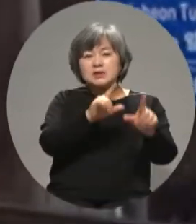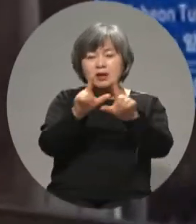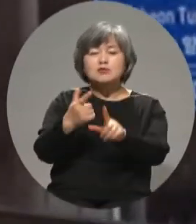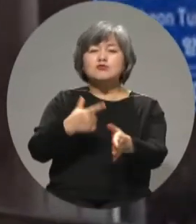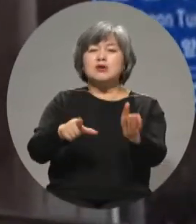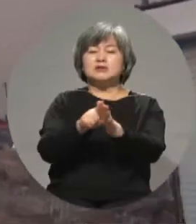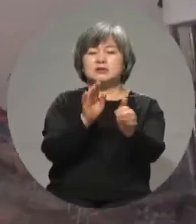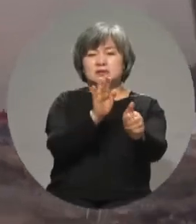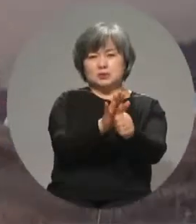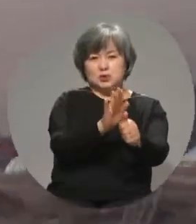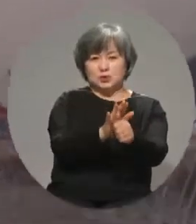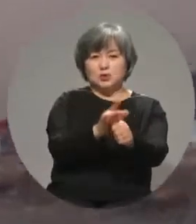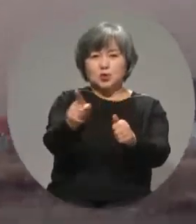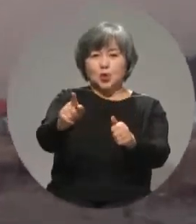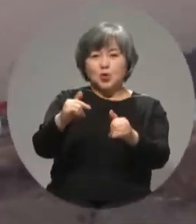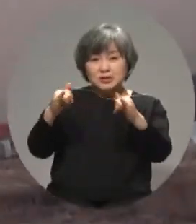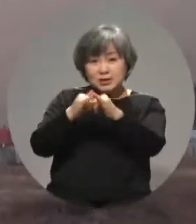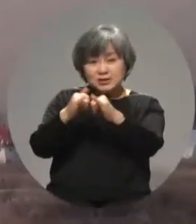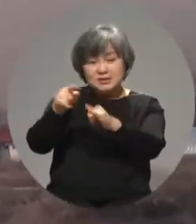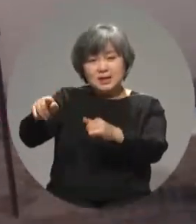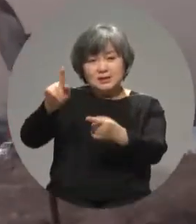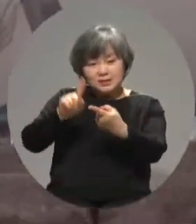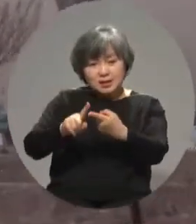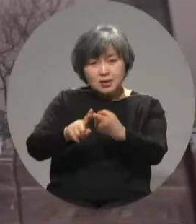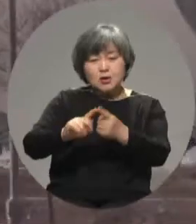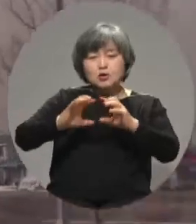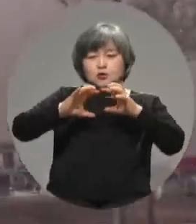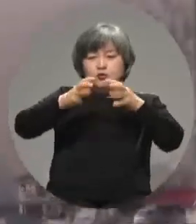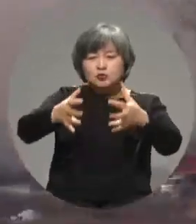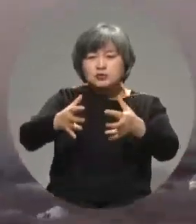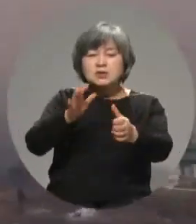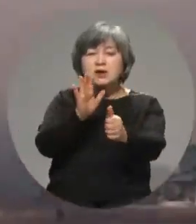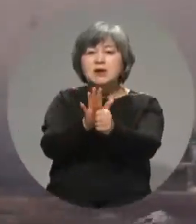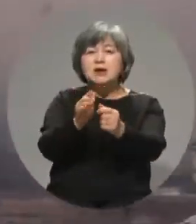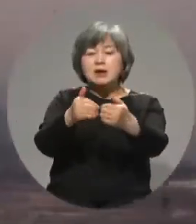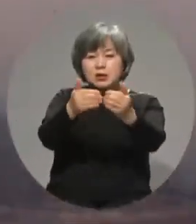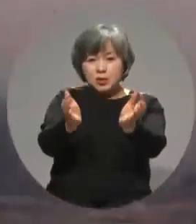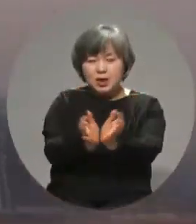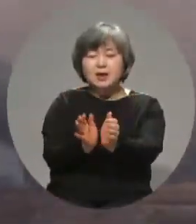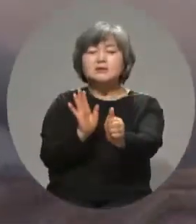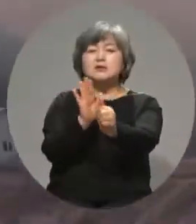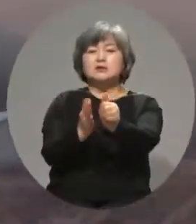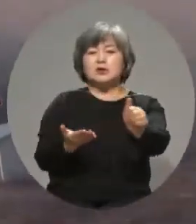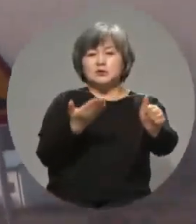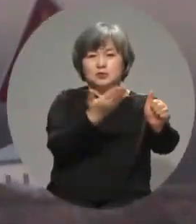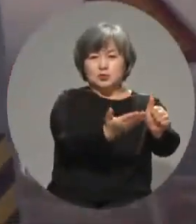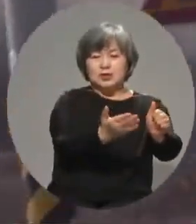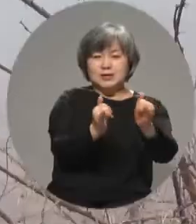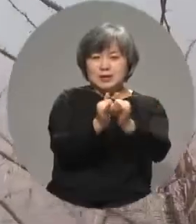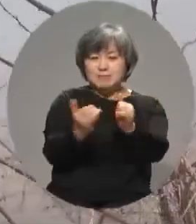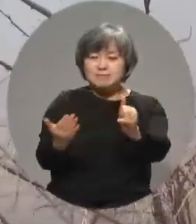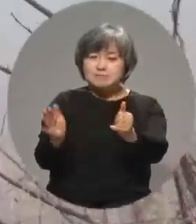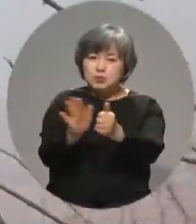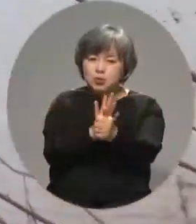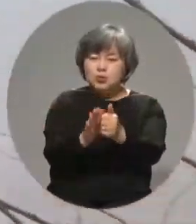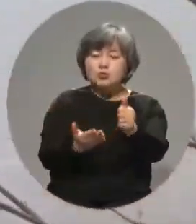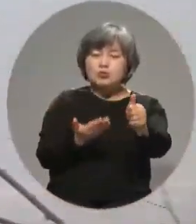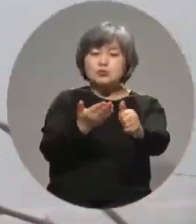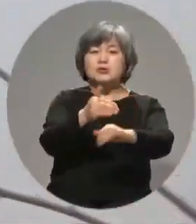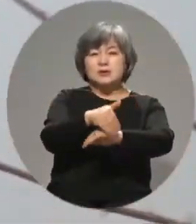예정이며 우카 이나 긴급지원 비는 국제개발협력 민간 협의회 에 전달돼 인도적 활동에 사용됩니다